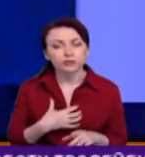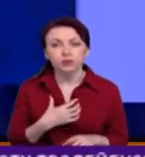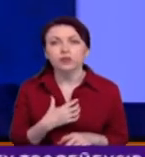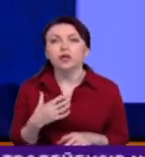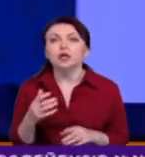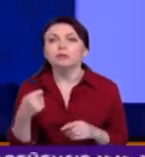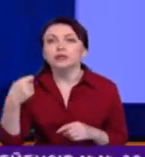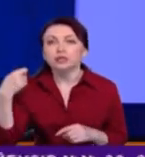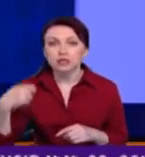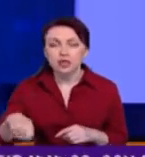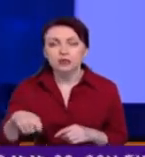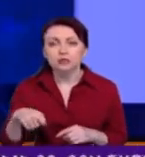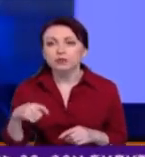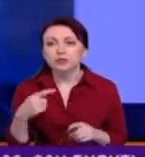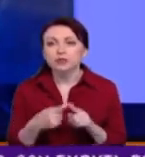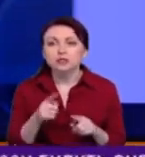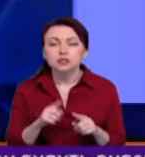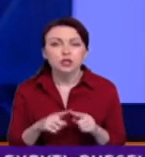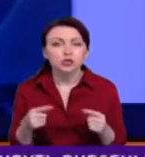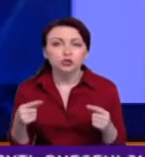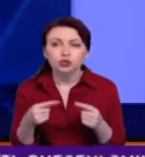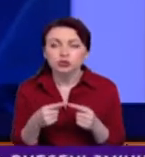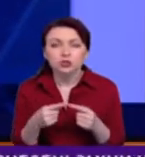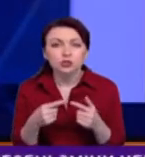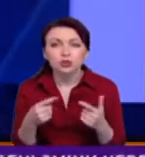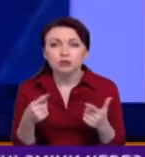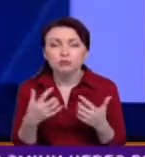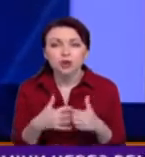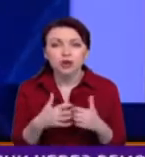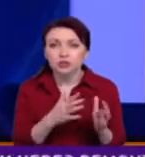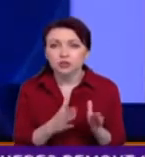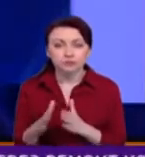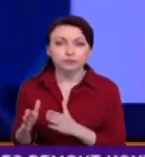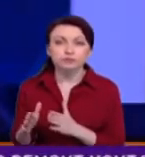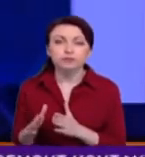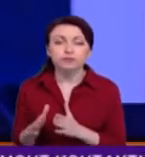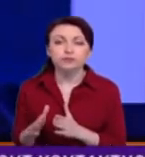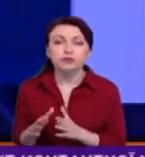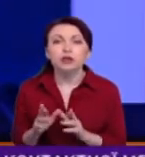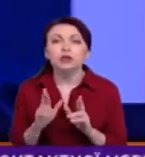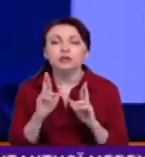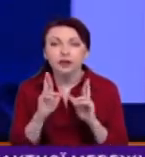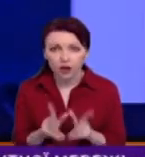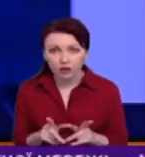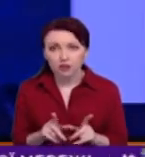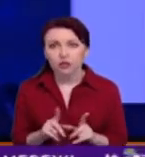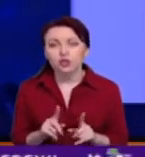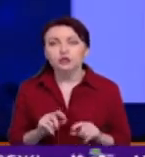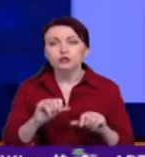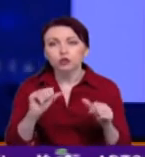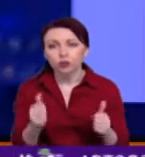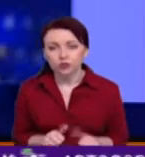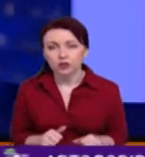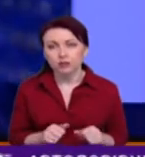Президент є абсолютно чіткі, прозорі і зрозумілі механізми для того, як сформувати і визначити порядок денний